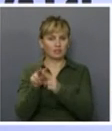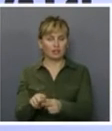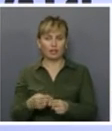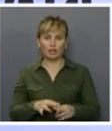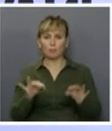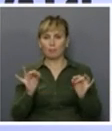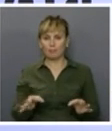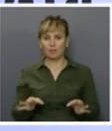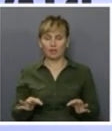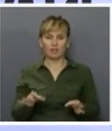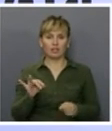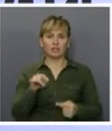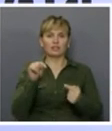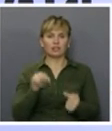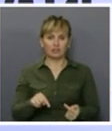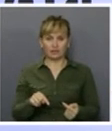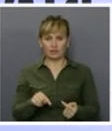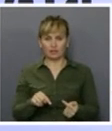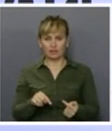правильно. Вот. И, соответственно,